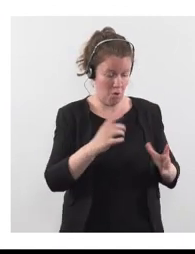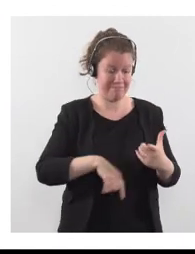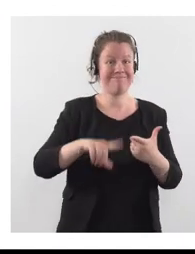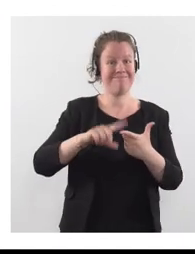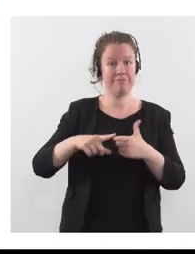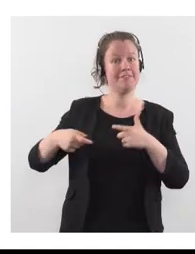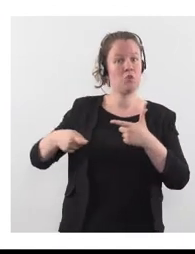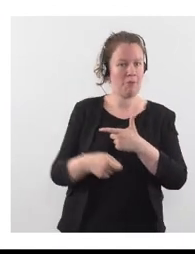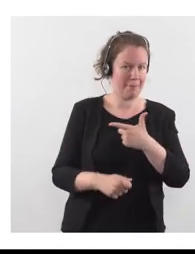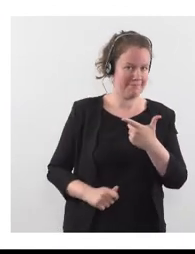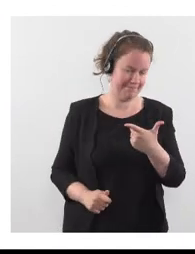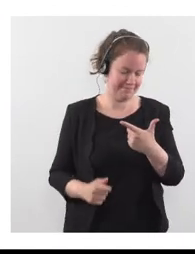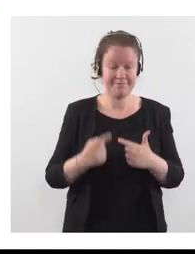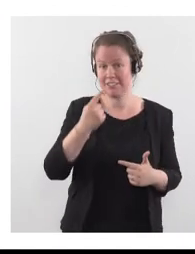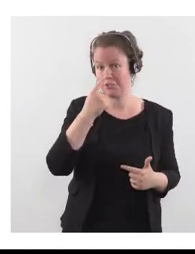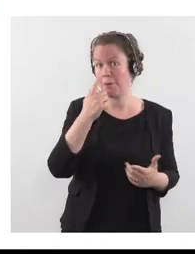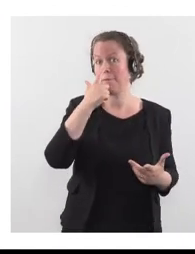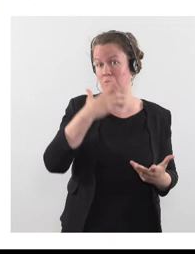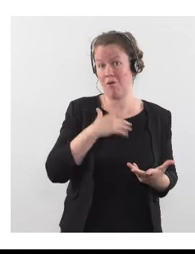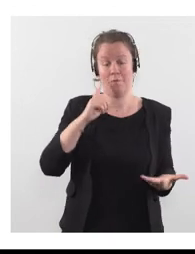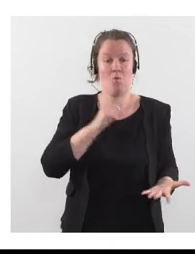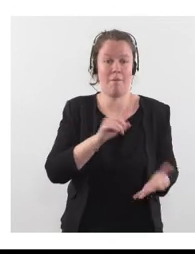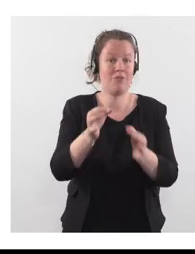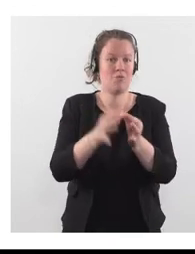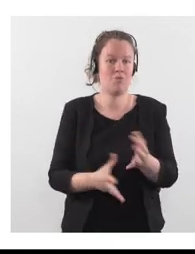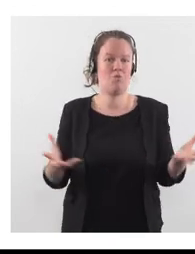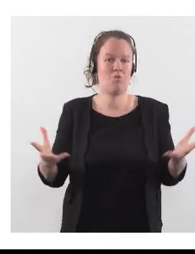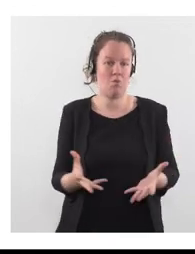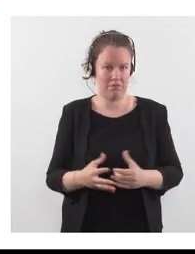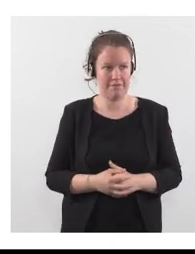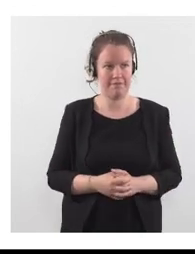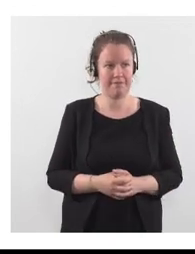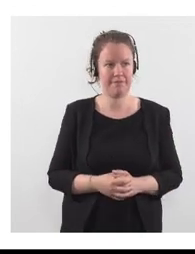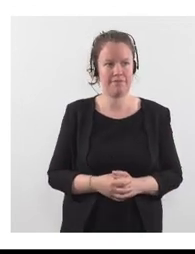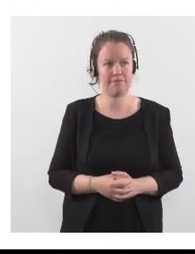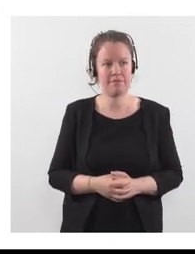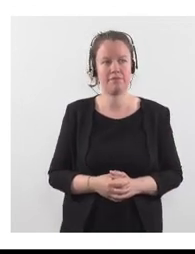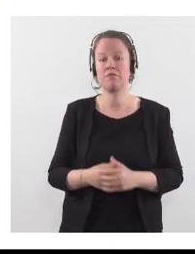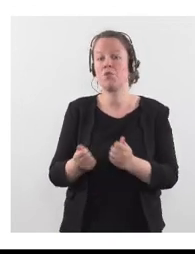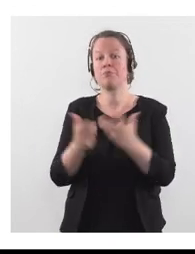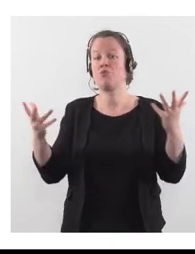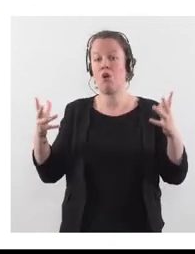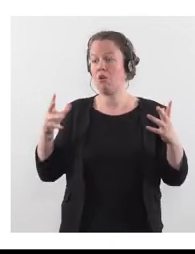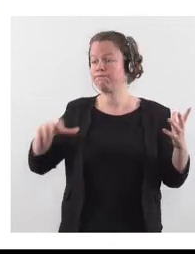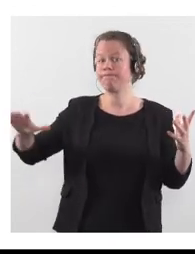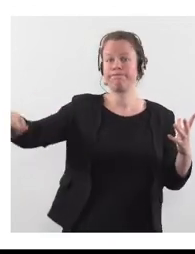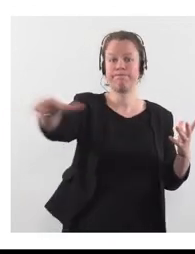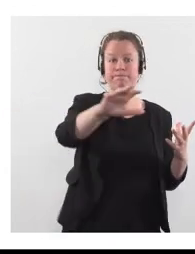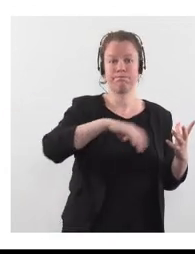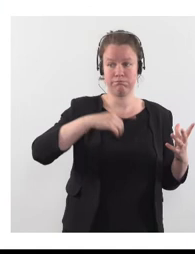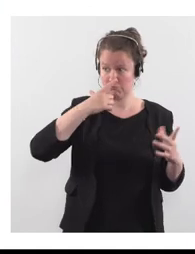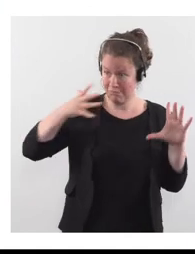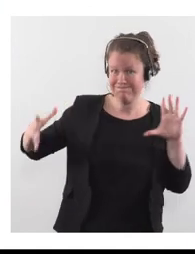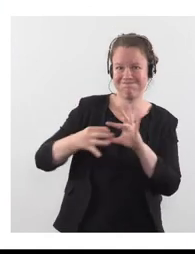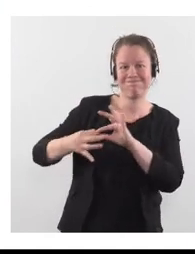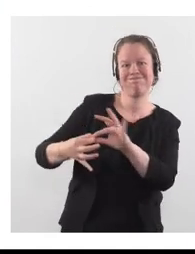qui est de se dire, pour moi, une des réponses, c'est effectivement plus de collaboration avec différentes entités, et notamment